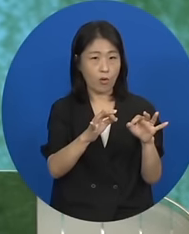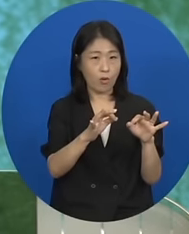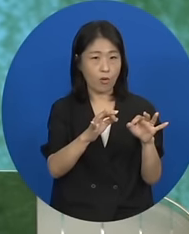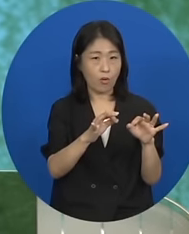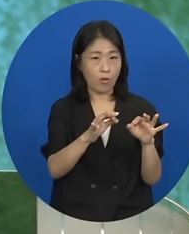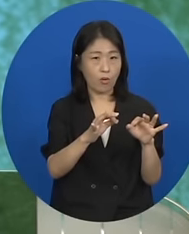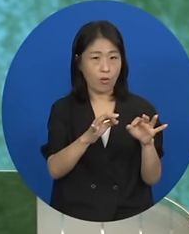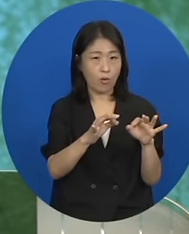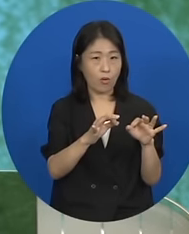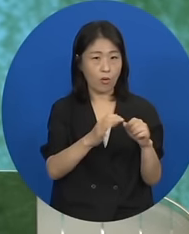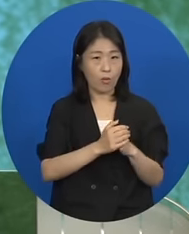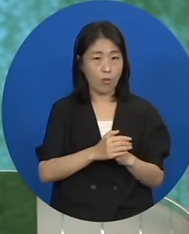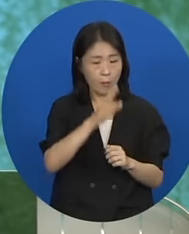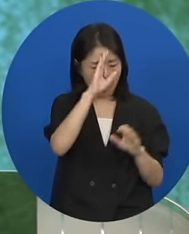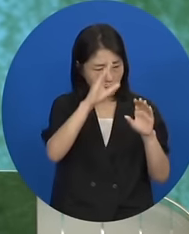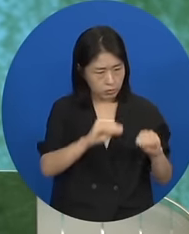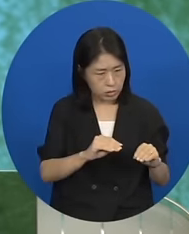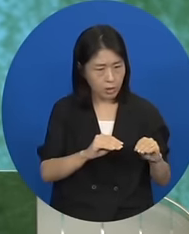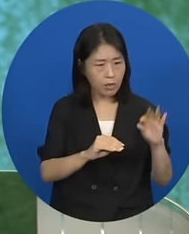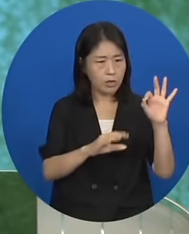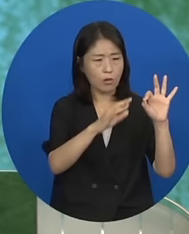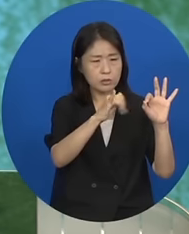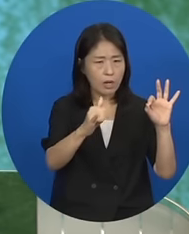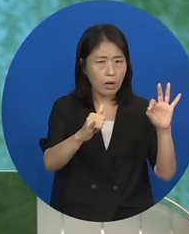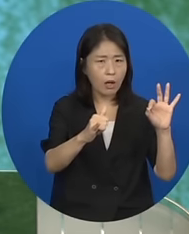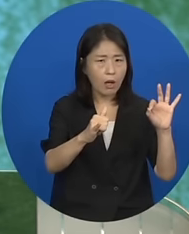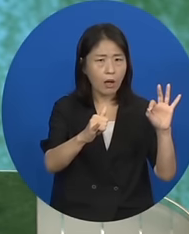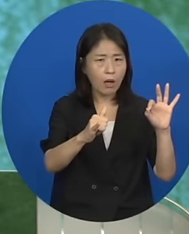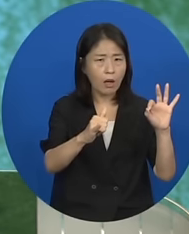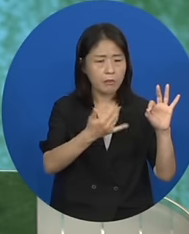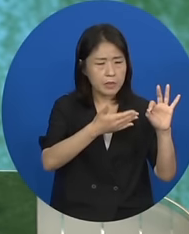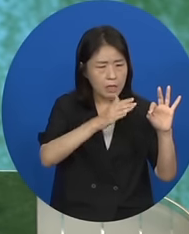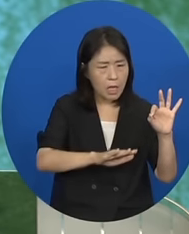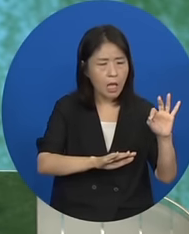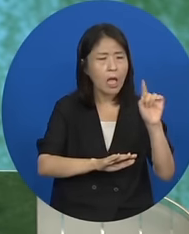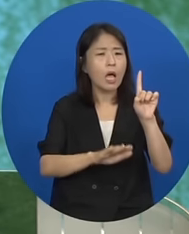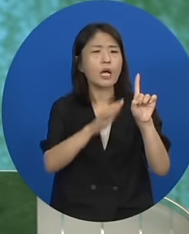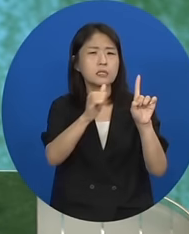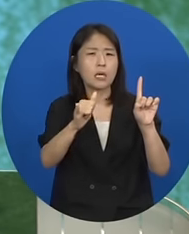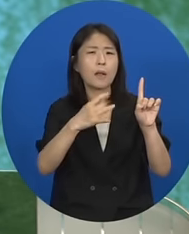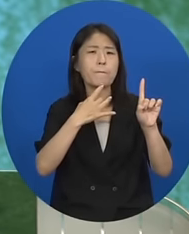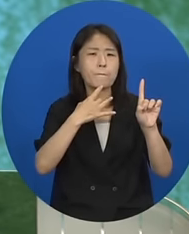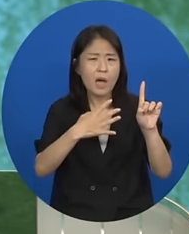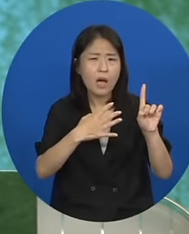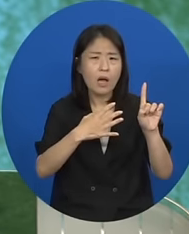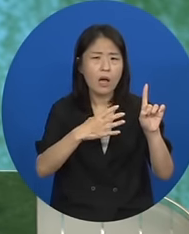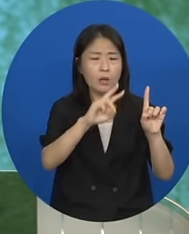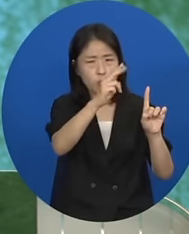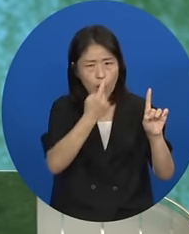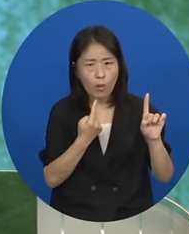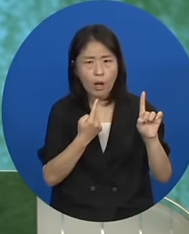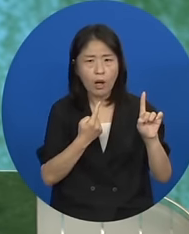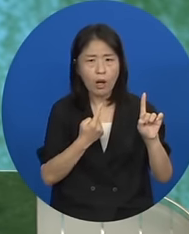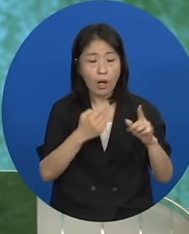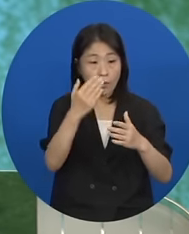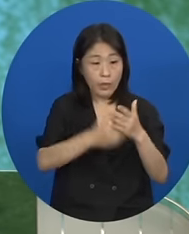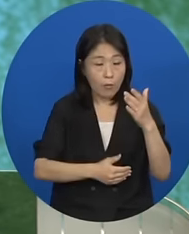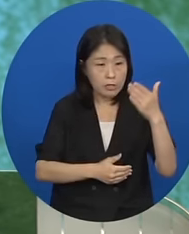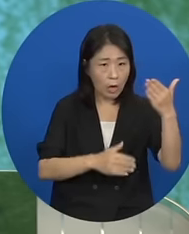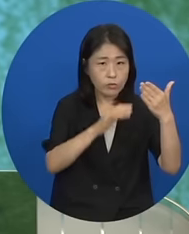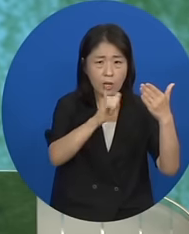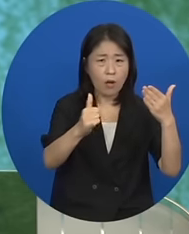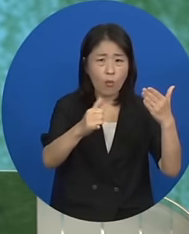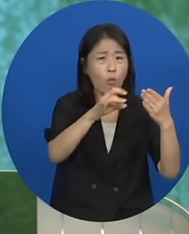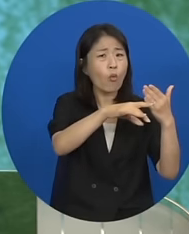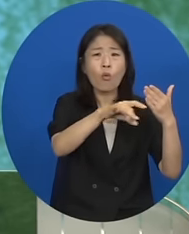나은 사람이 사람인데 왜 10% 단 한 명만 돌아왔느냐 나머지 아홉은 어디에 있느냐는